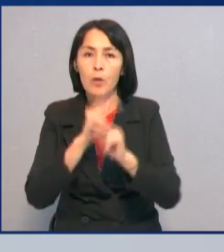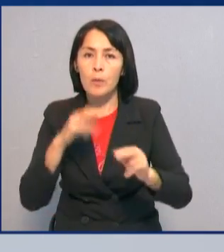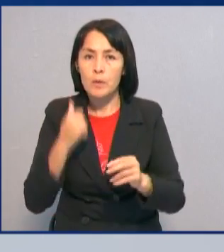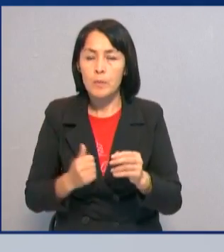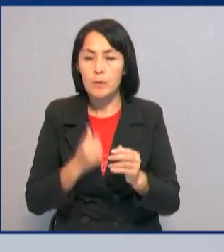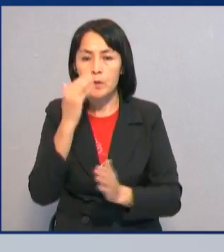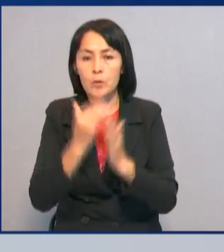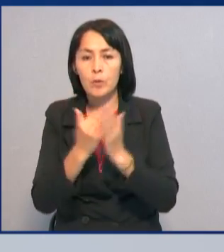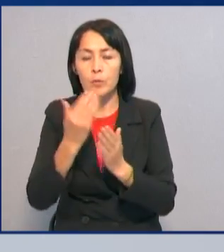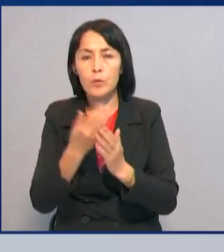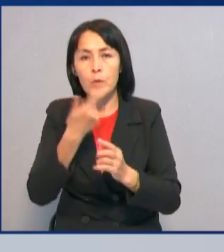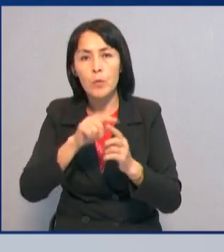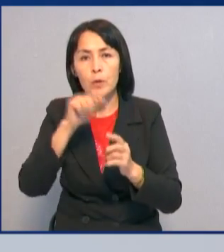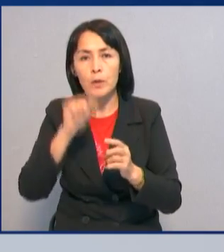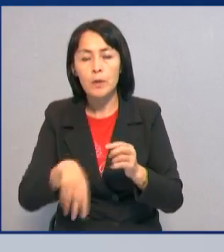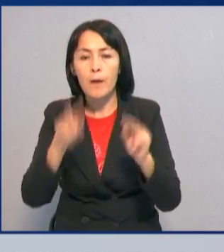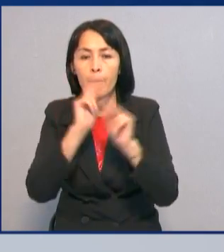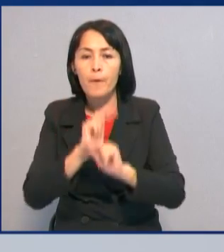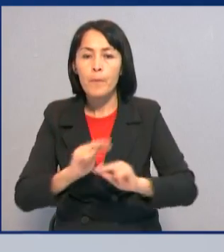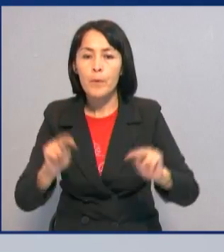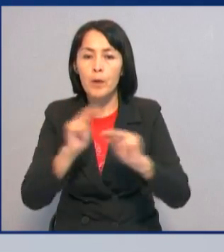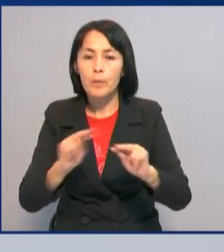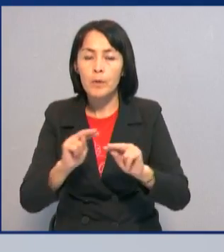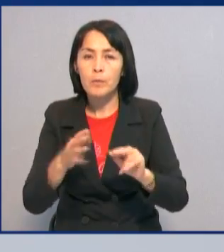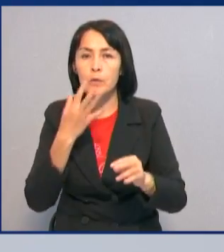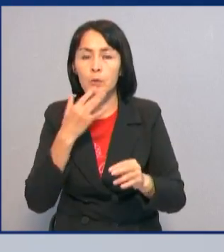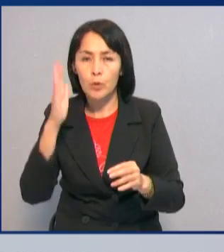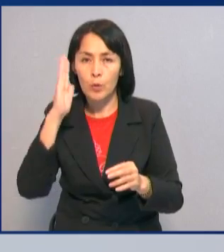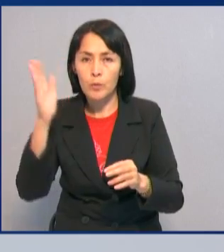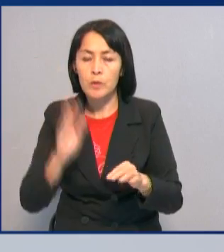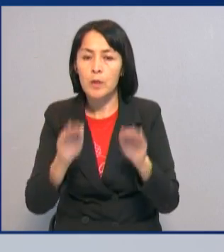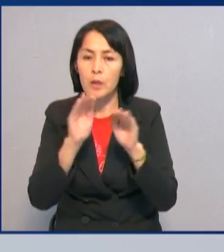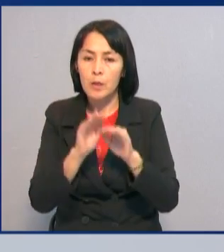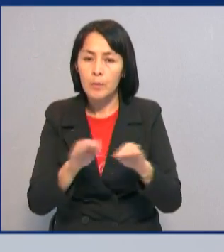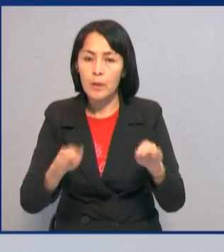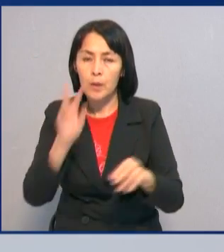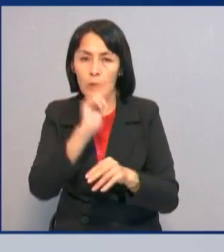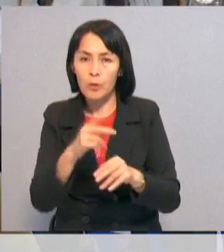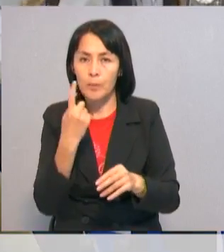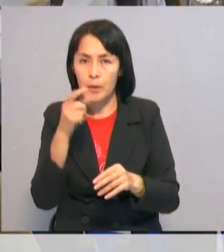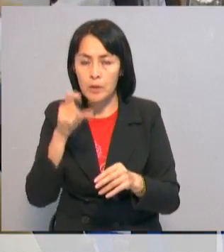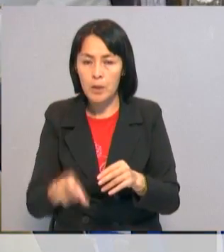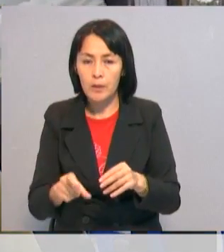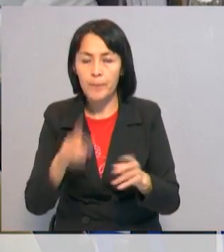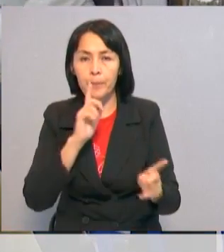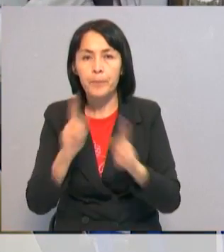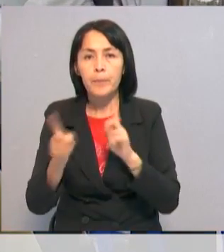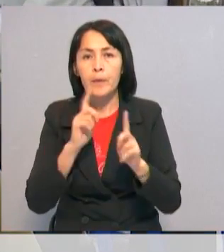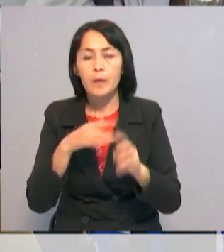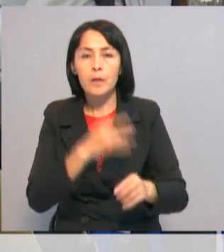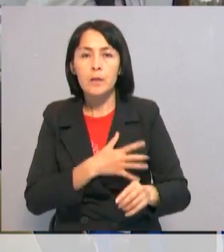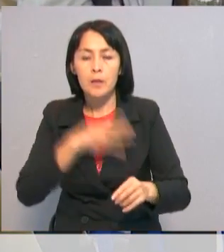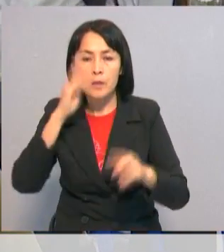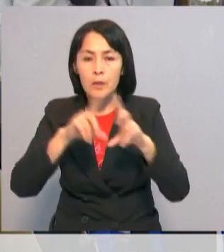мәртебесін көтеру бойынша, өйткені мұғалімдеріміз ұлттың болашағын тәрбиелейтін бірінші тұлға. Жиын барысында